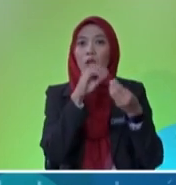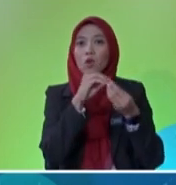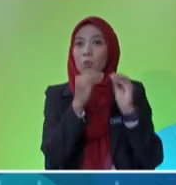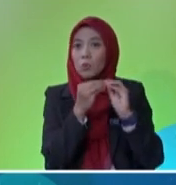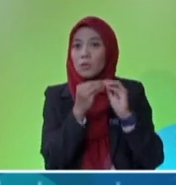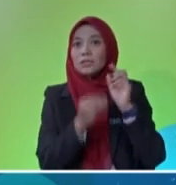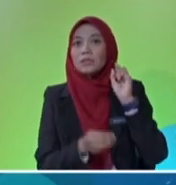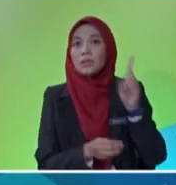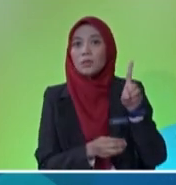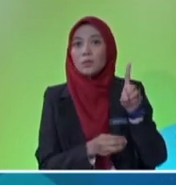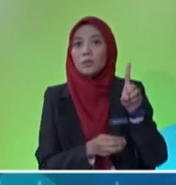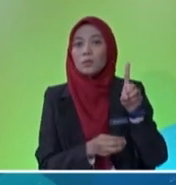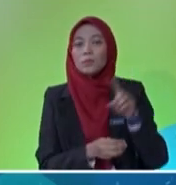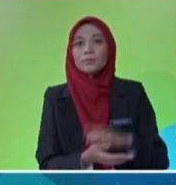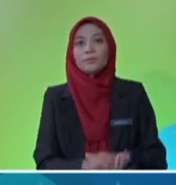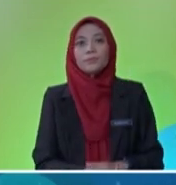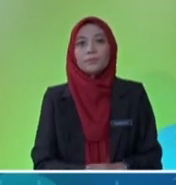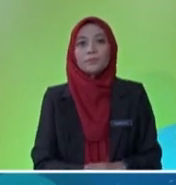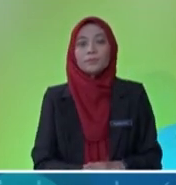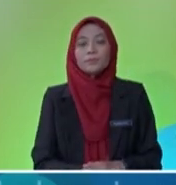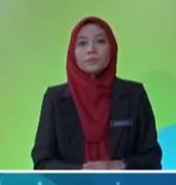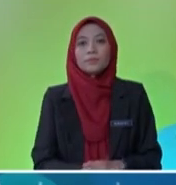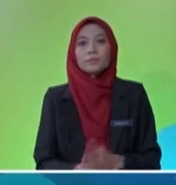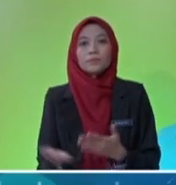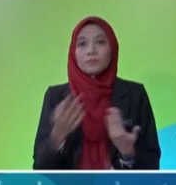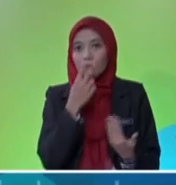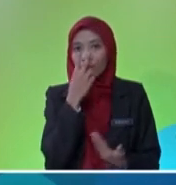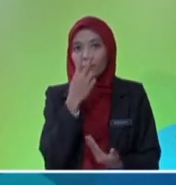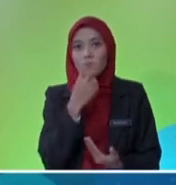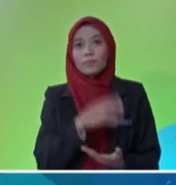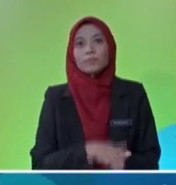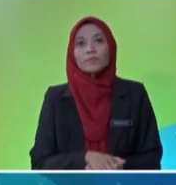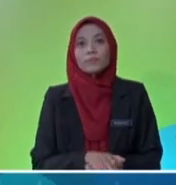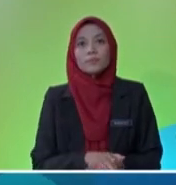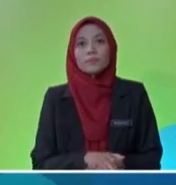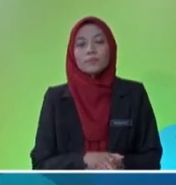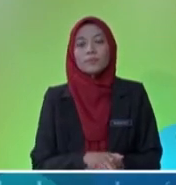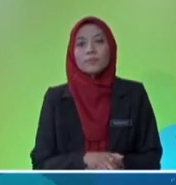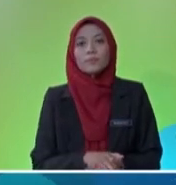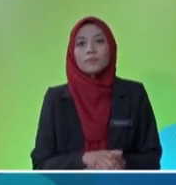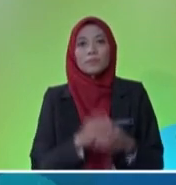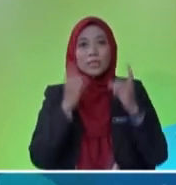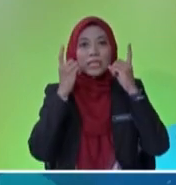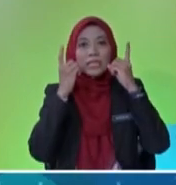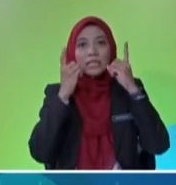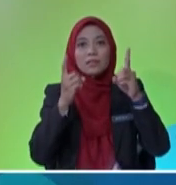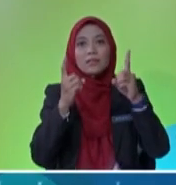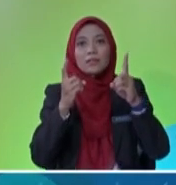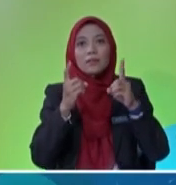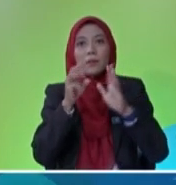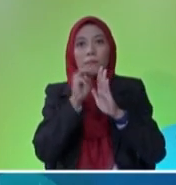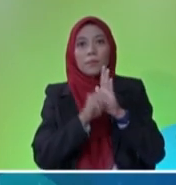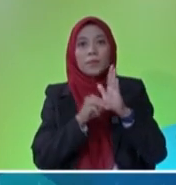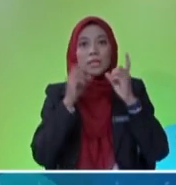satu baik Mari kita lihat nah mendidik ah perlu